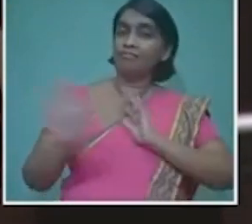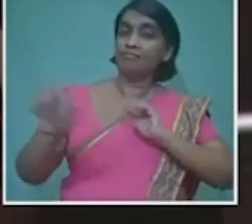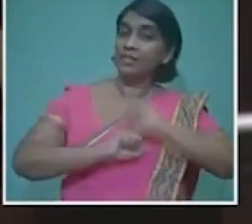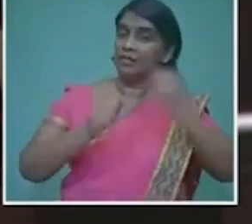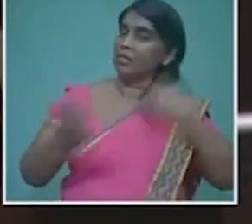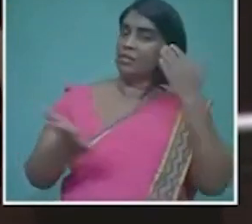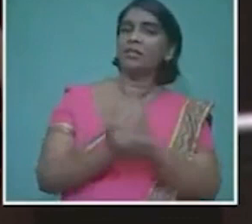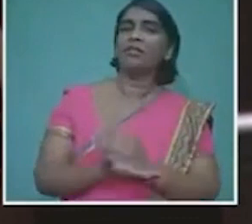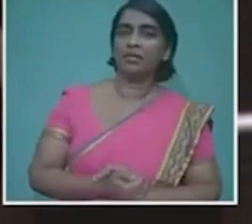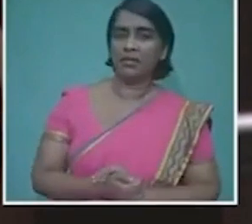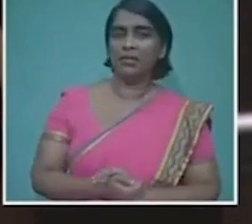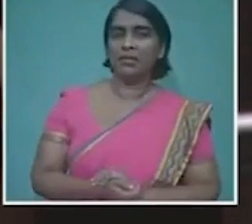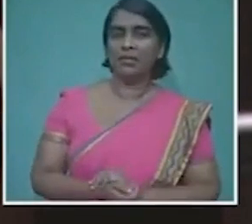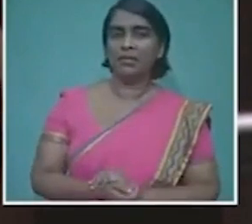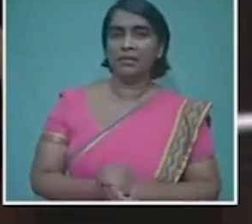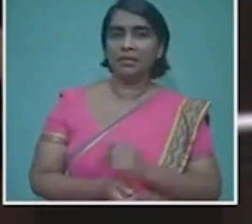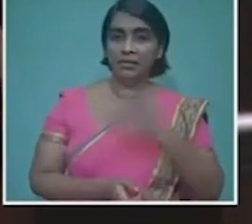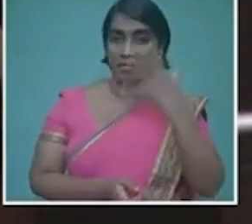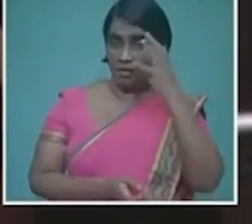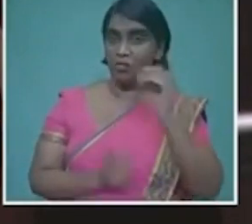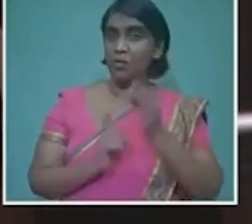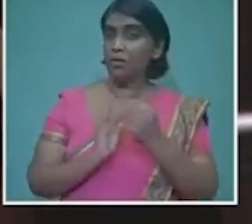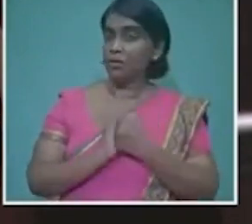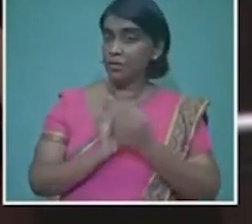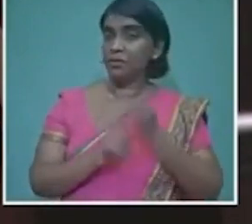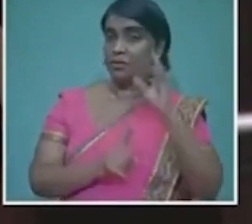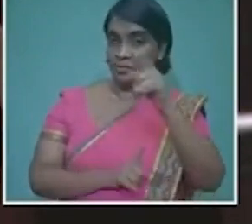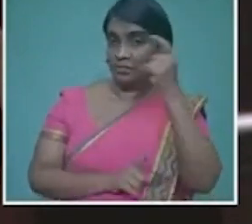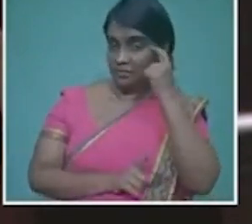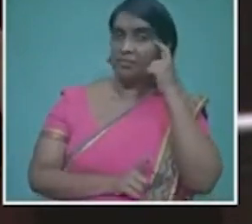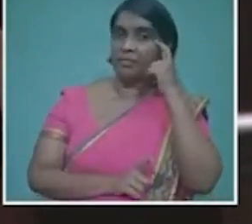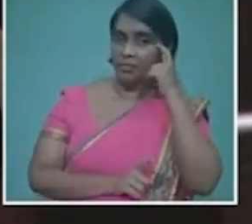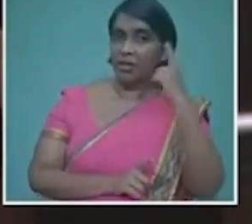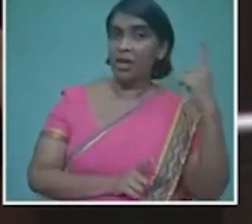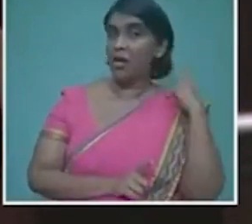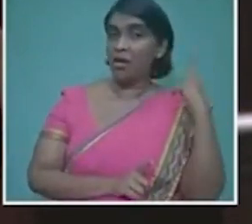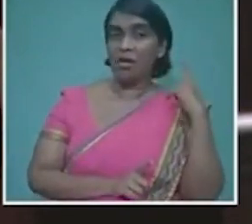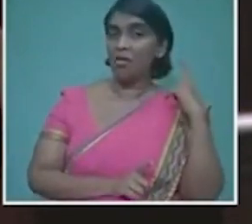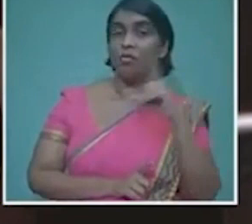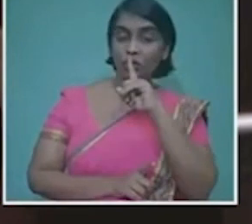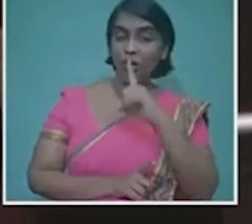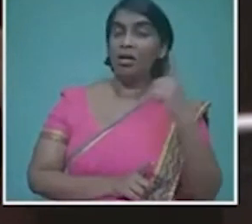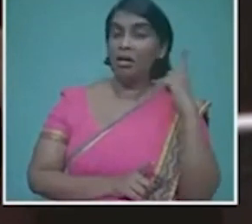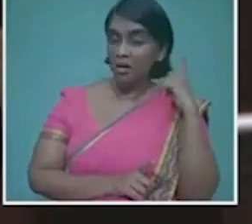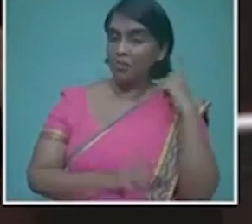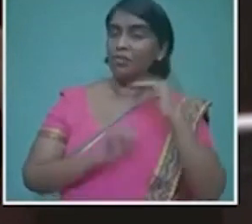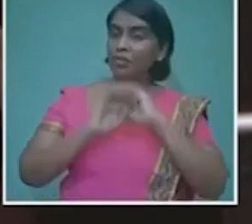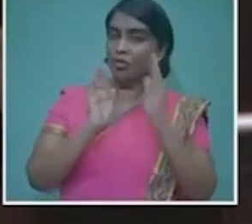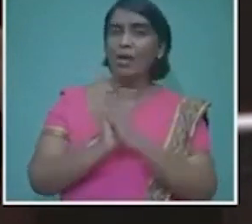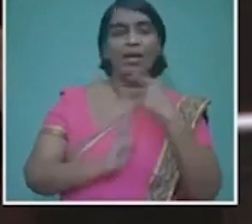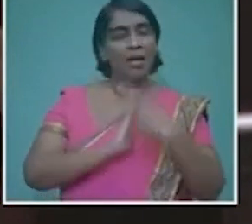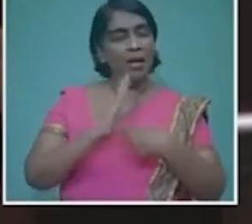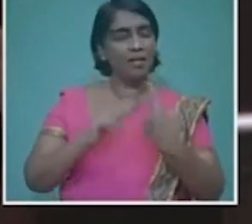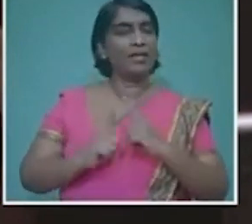போராட்டத்தில் ஈடுபட்டால் இராணுவத்தை கொண்டு போராட்டத்தை அடக்குவேன் என்று ஜனாதிபதி குறிப்பிட்டார். இலங்கை சிவில் பிரஜைகள்தான் இராணுவத்திலும்